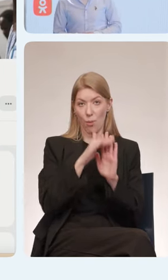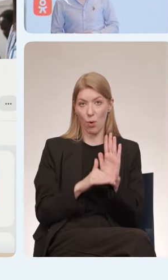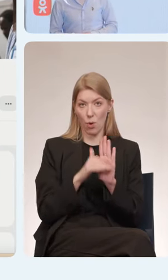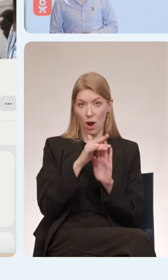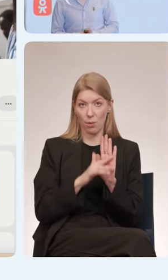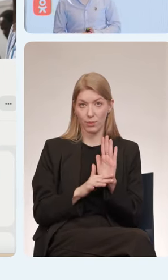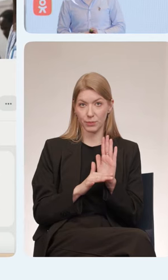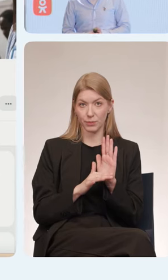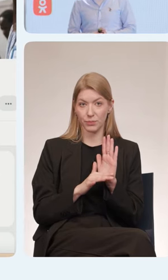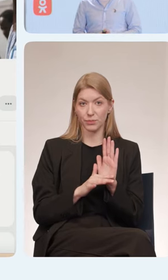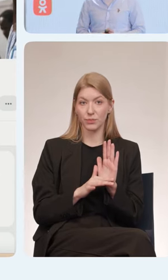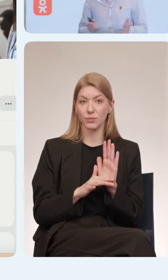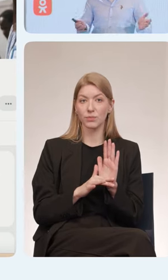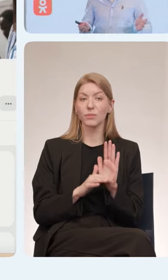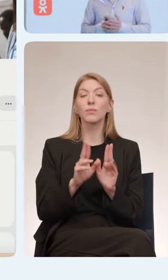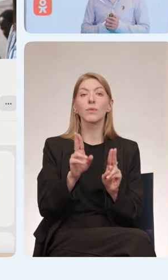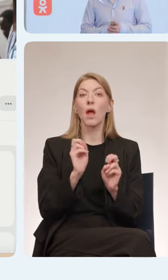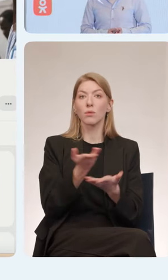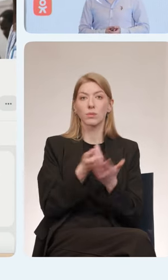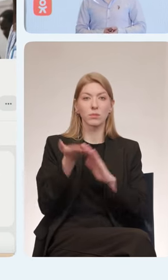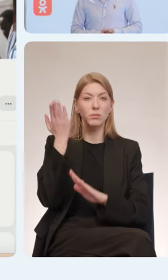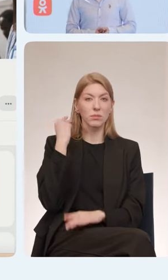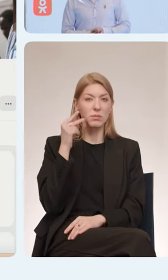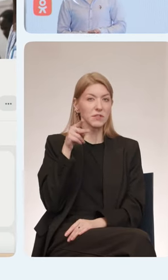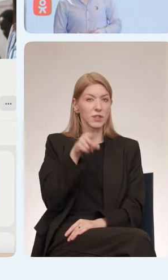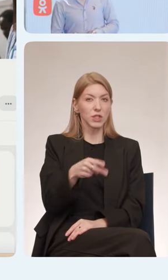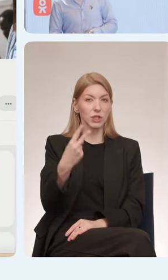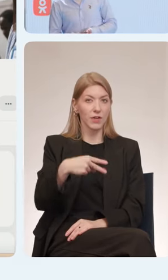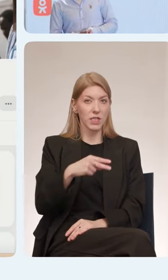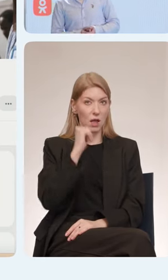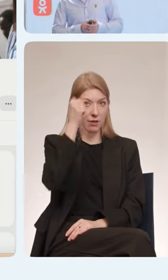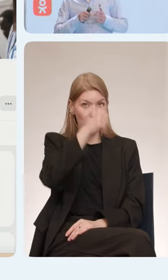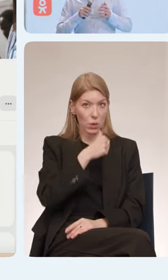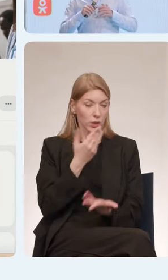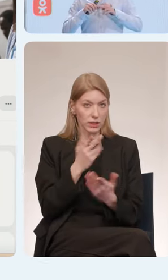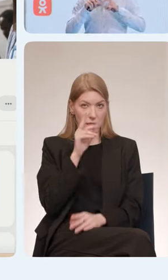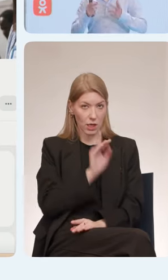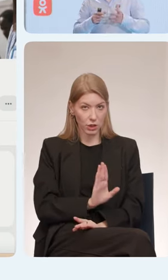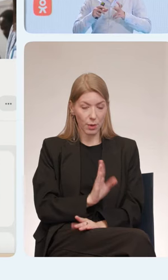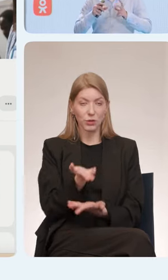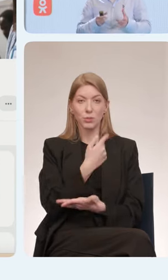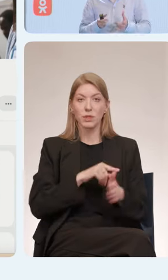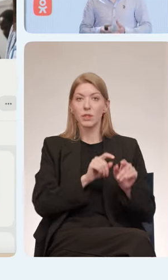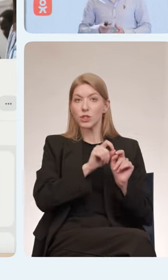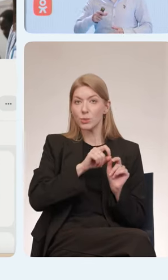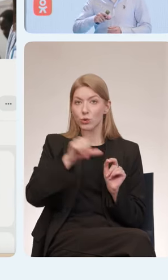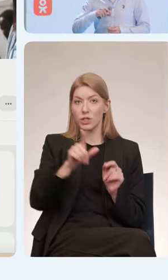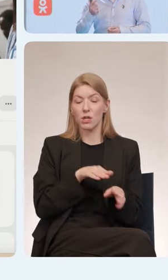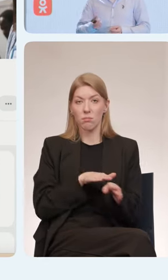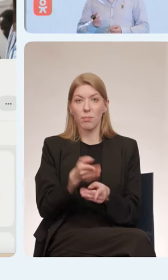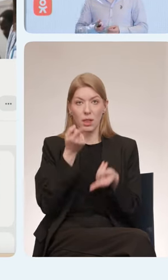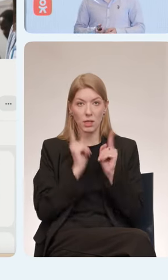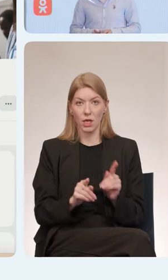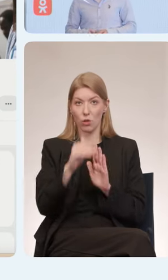с 2020, если я не ошибаюсь, года запустили полноценную грантовую программу, когда